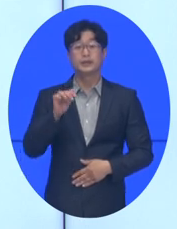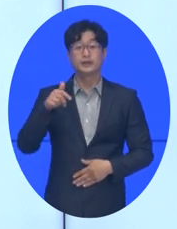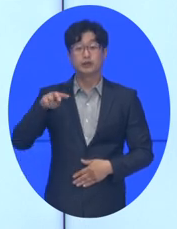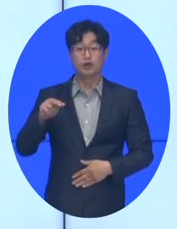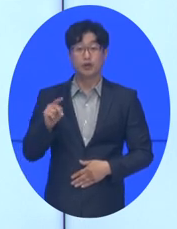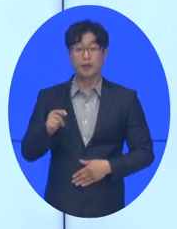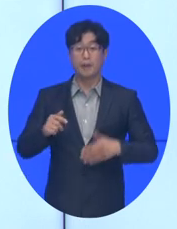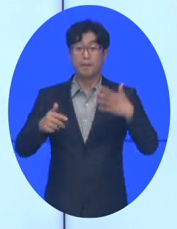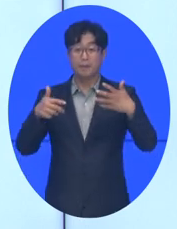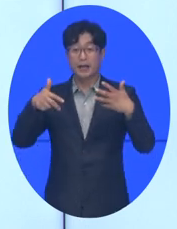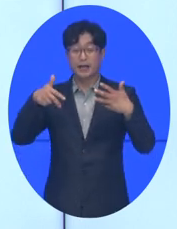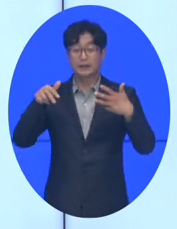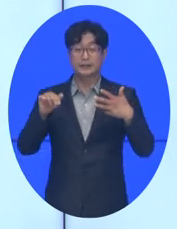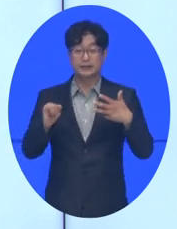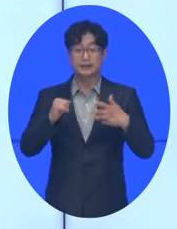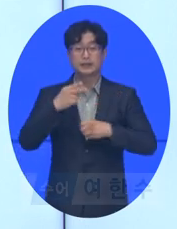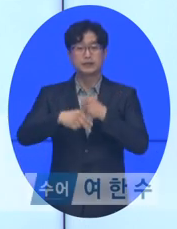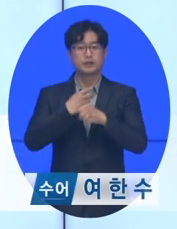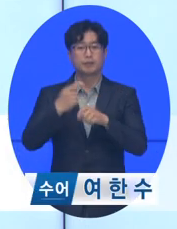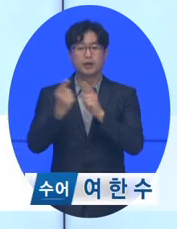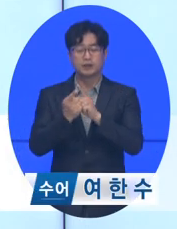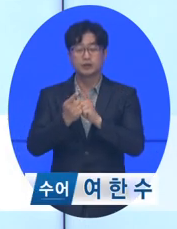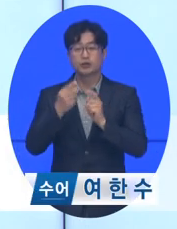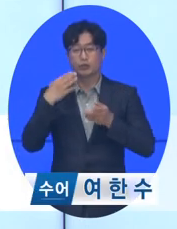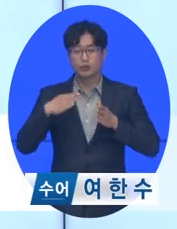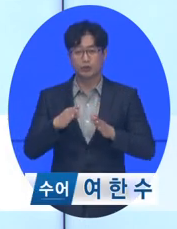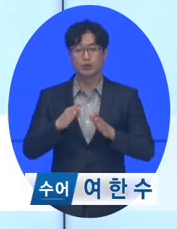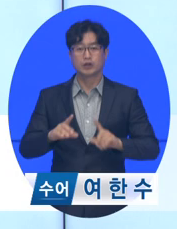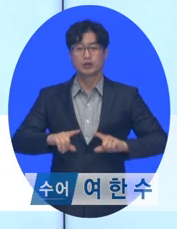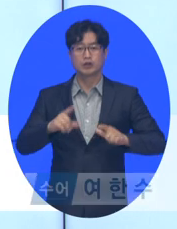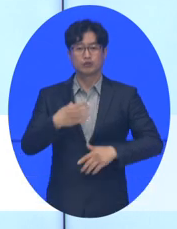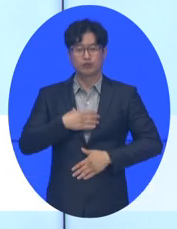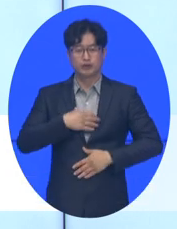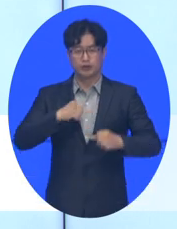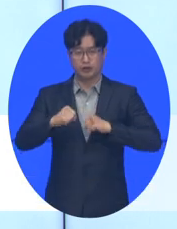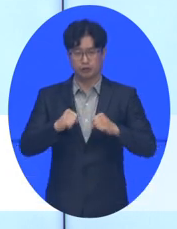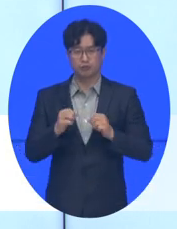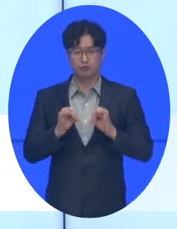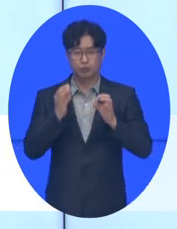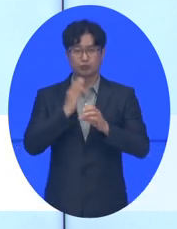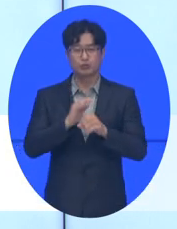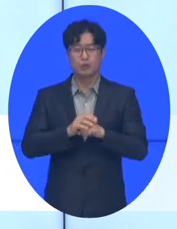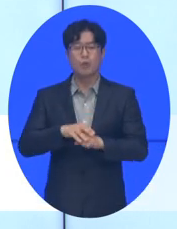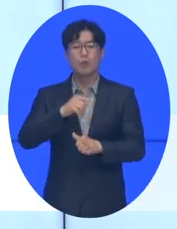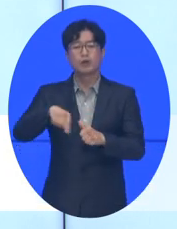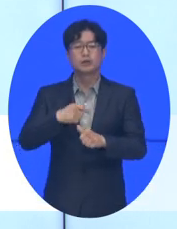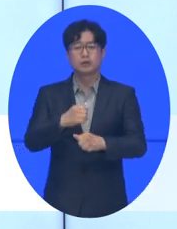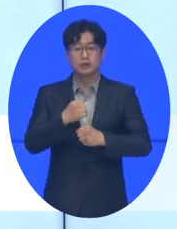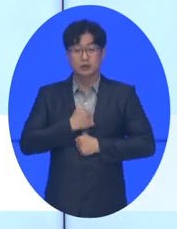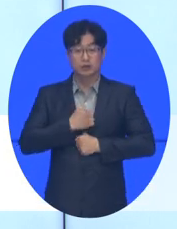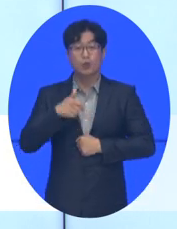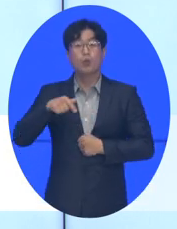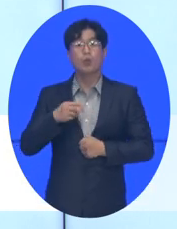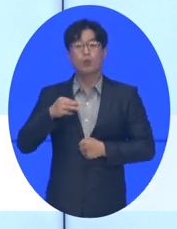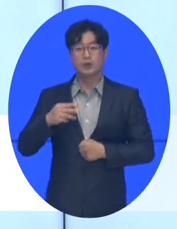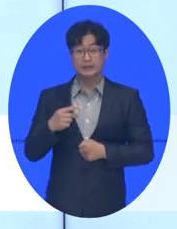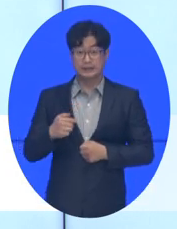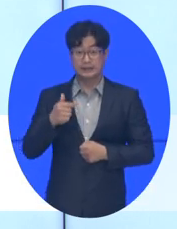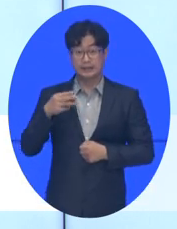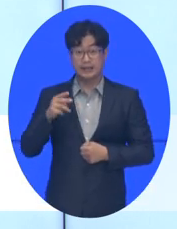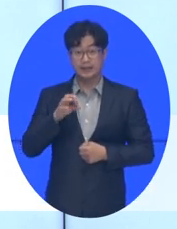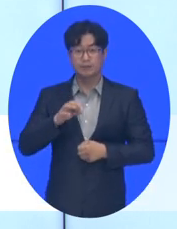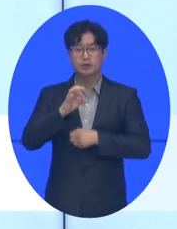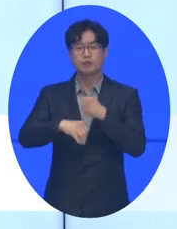민선 8기 2년 차를 맞은 경기도는 기후위기 대응에 힘을 쏟고 있습니다. 환경을 지킬 수 있는 골든타임이 10년도 남지 않았다는 전망이